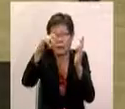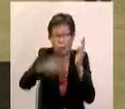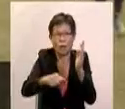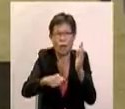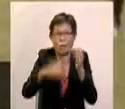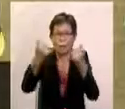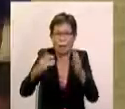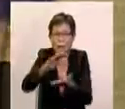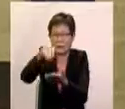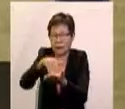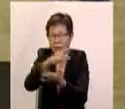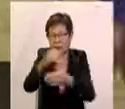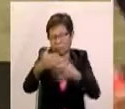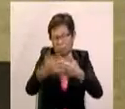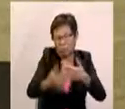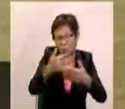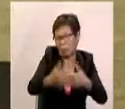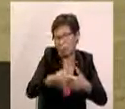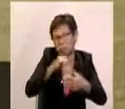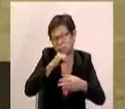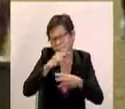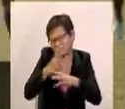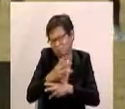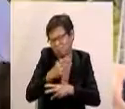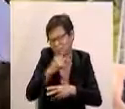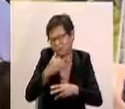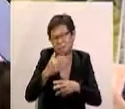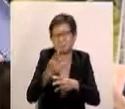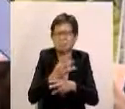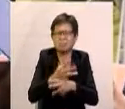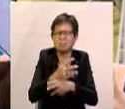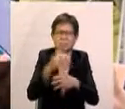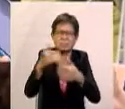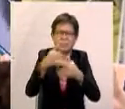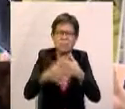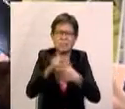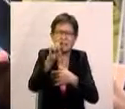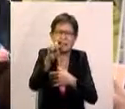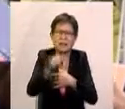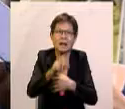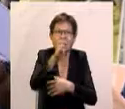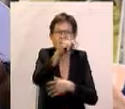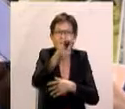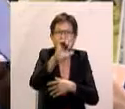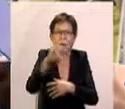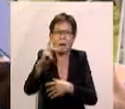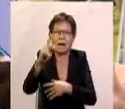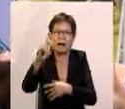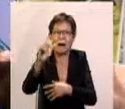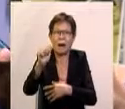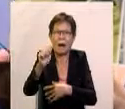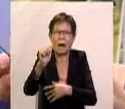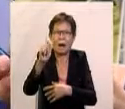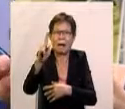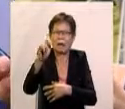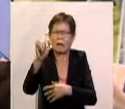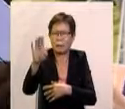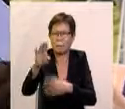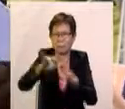tengah dan kecederaannya tidak terlalu serius. Nick Akif baru bermula hari ini dan kemungkinan